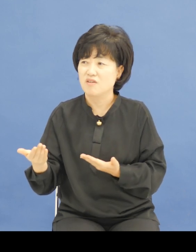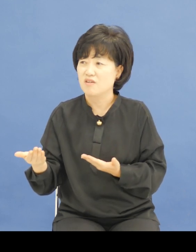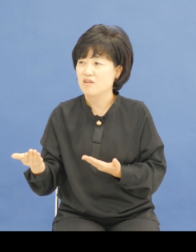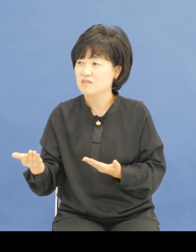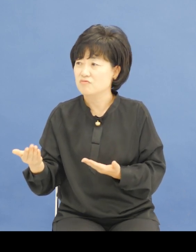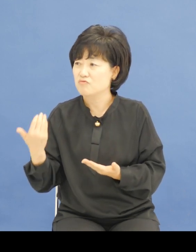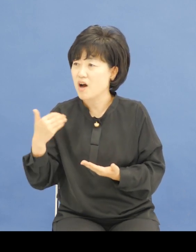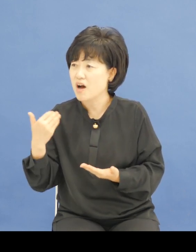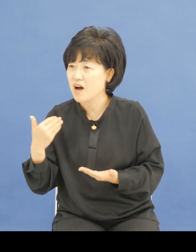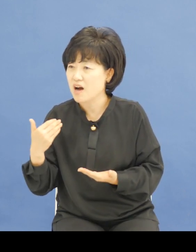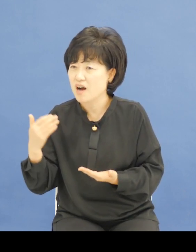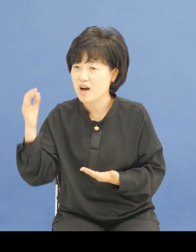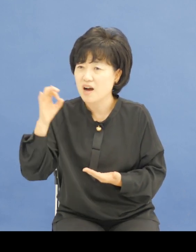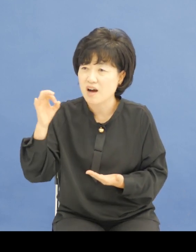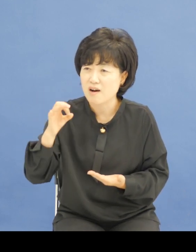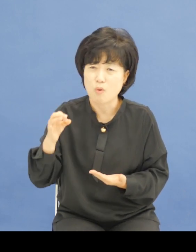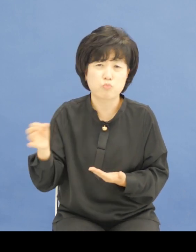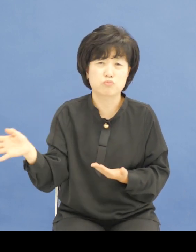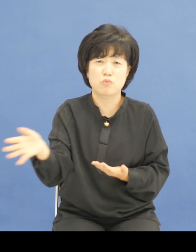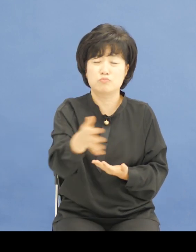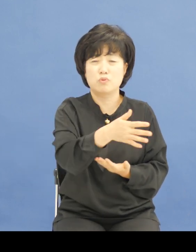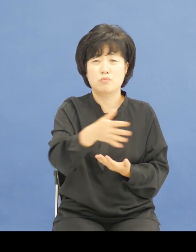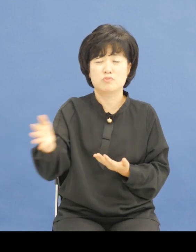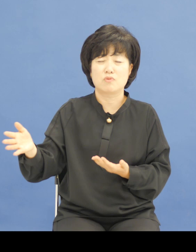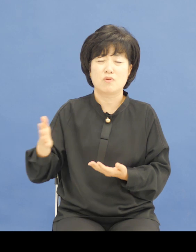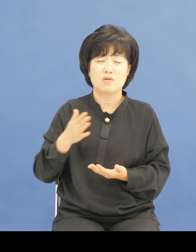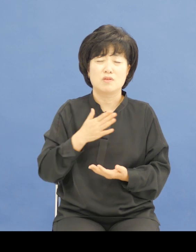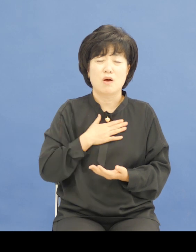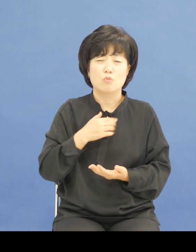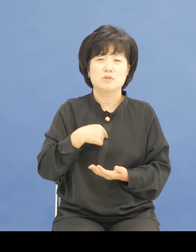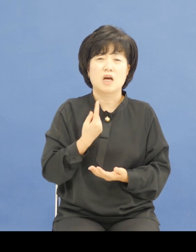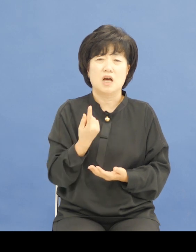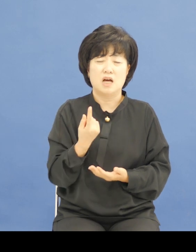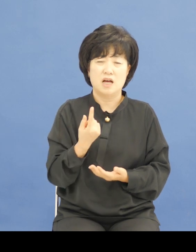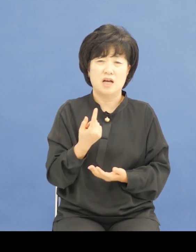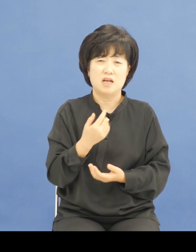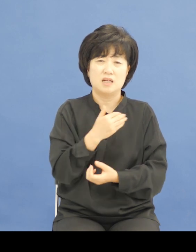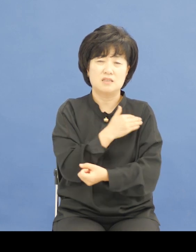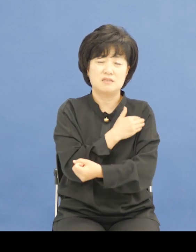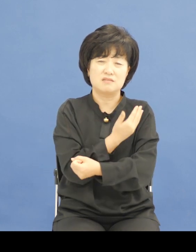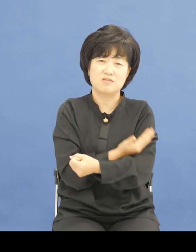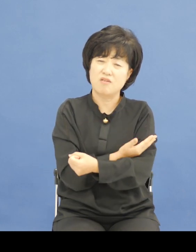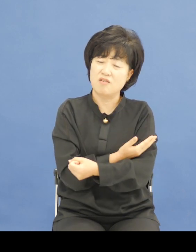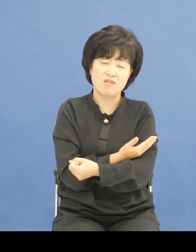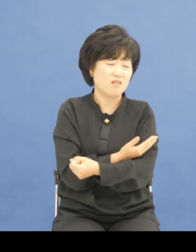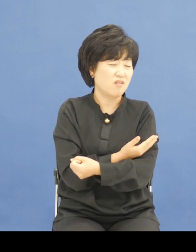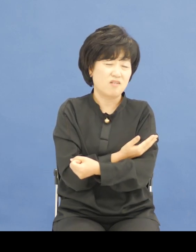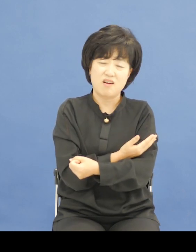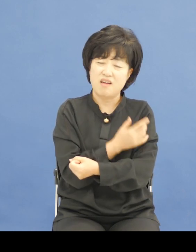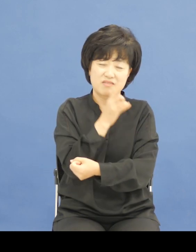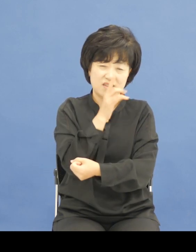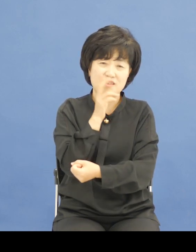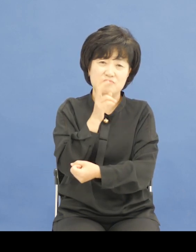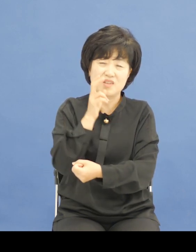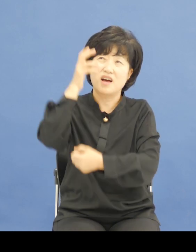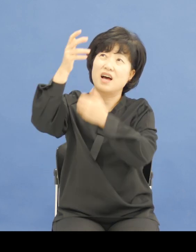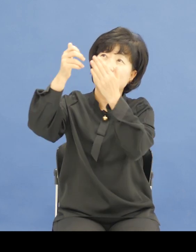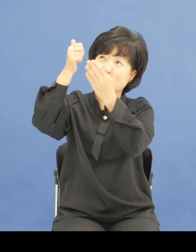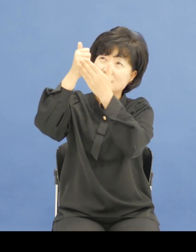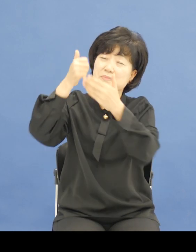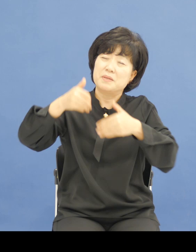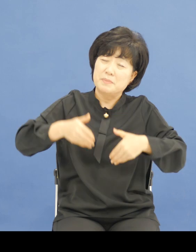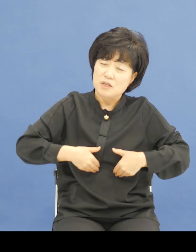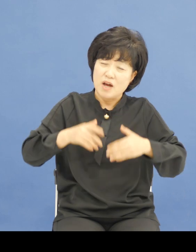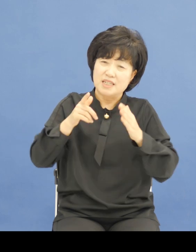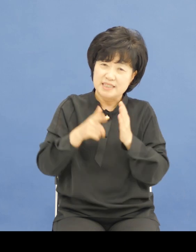와요. 그래서 내 능력이나 내 저기로는 안 되는가 보다. 하나님이 필요할 때 필요한